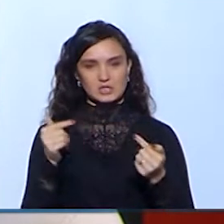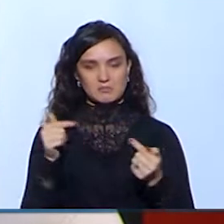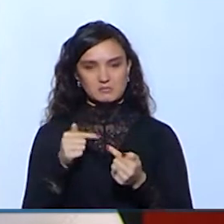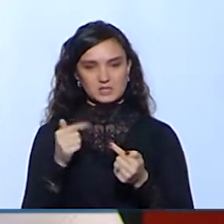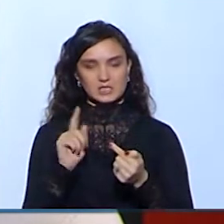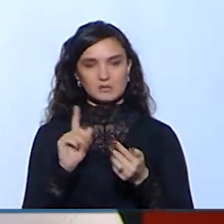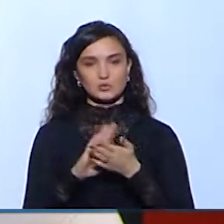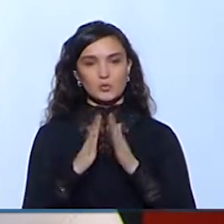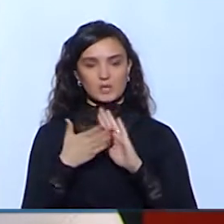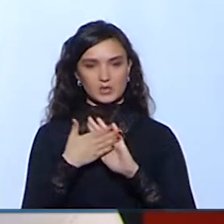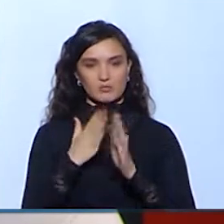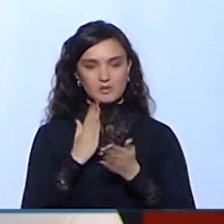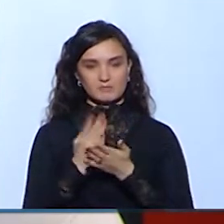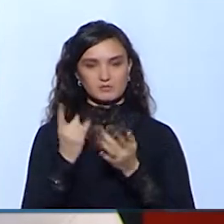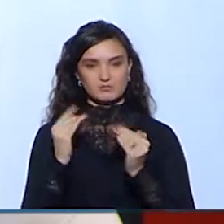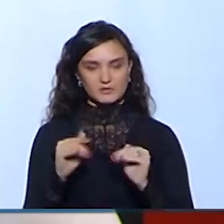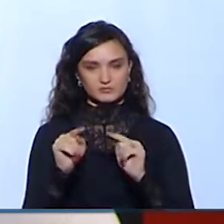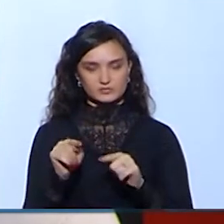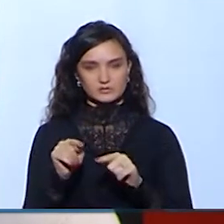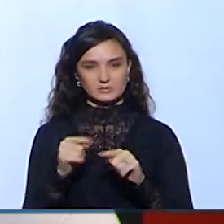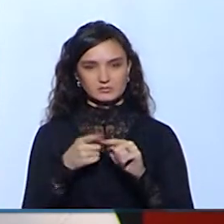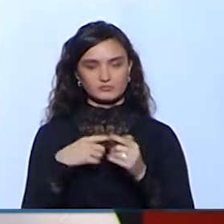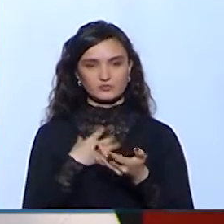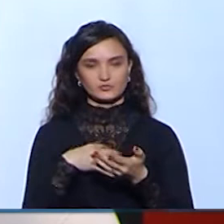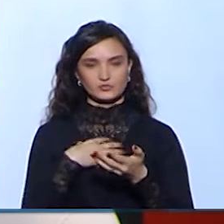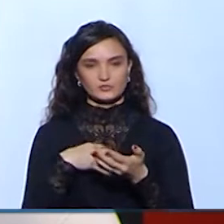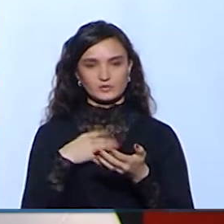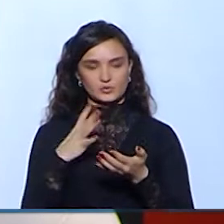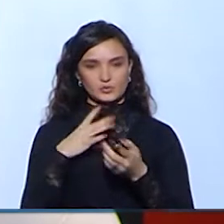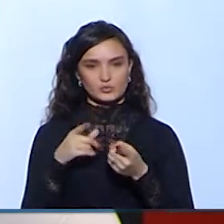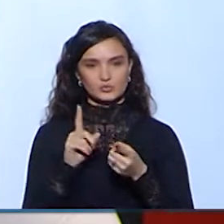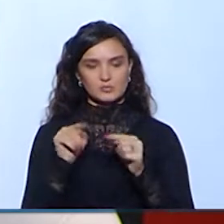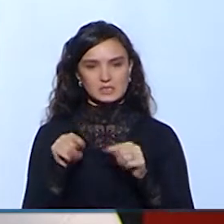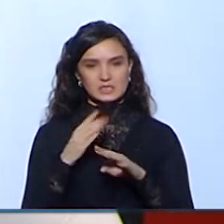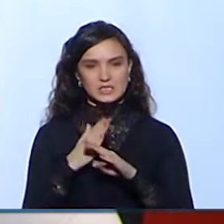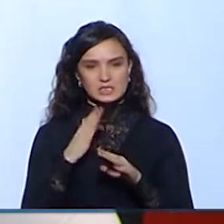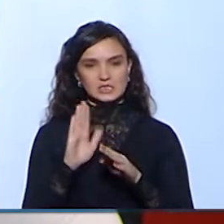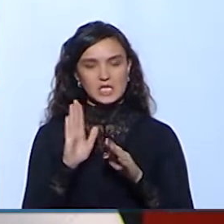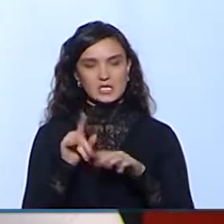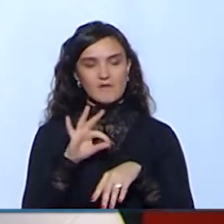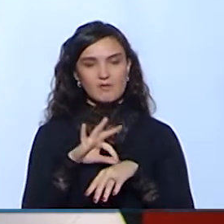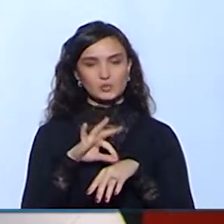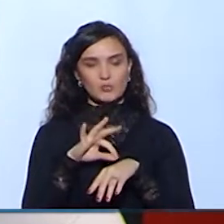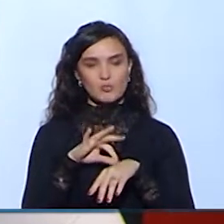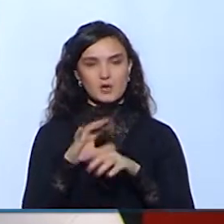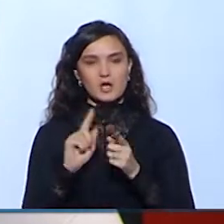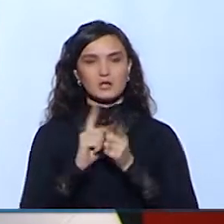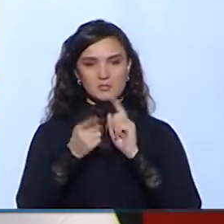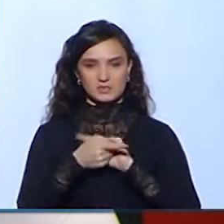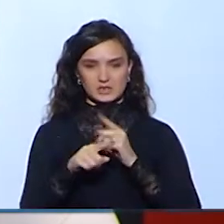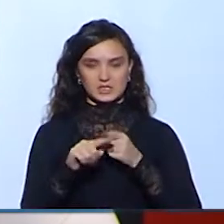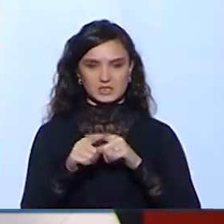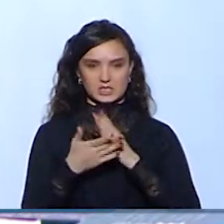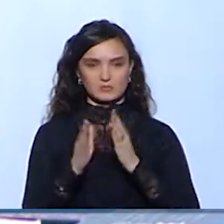შესაბამისად, რა მდგომარეობა აქვს ბავშვს, მნიშვნელოვანია განისაზღვროთ, რომ ეს არის არა ავადმყოფობა, არამედ ეს